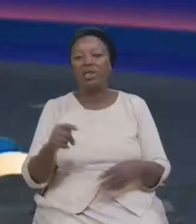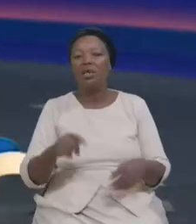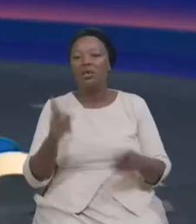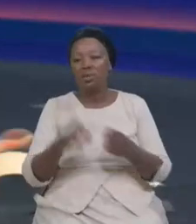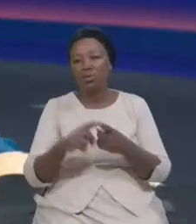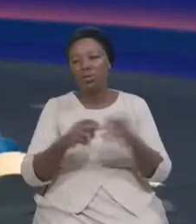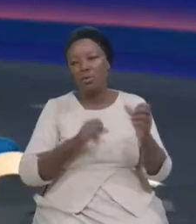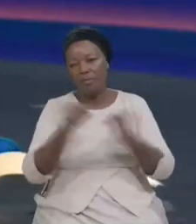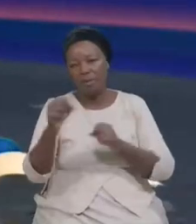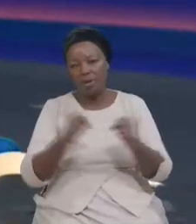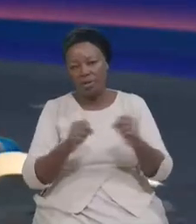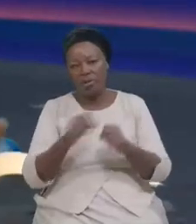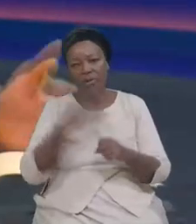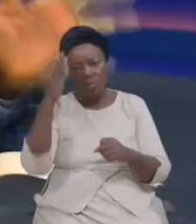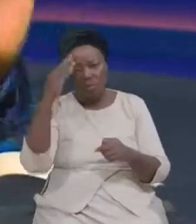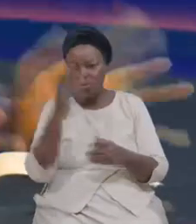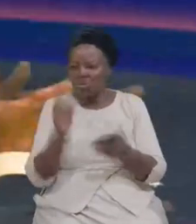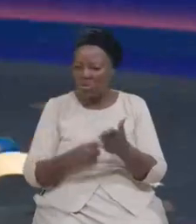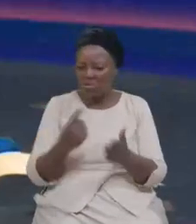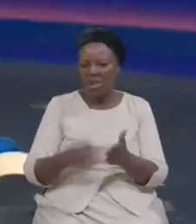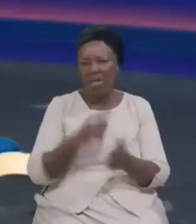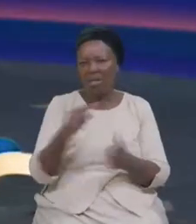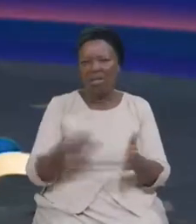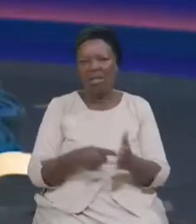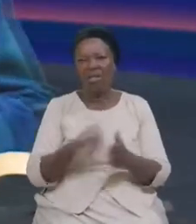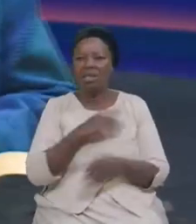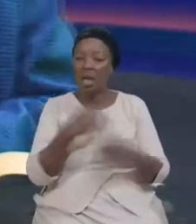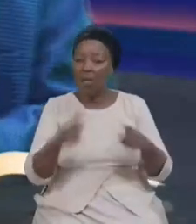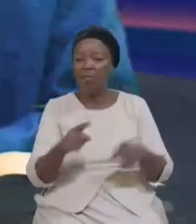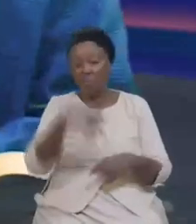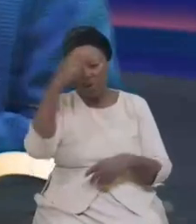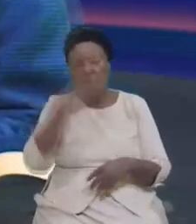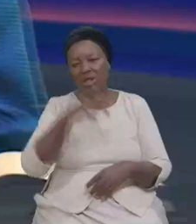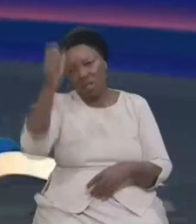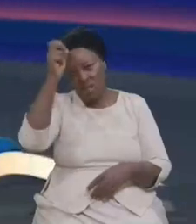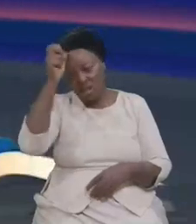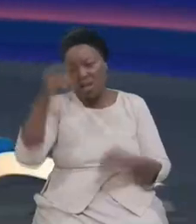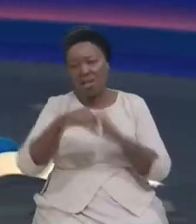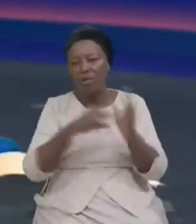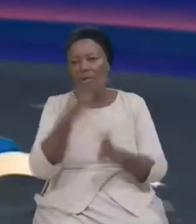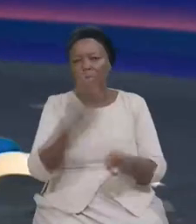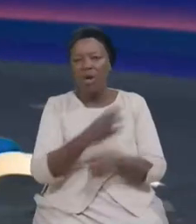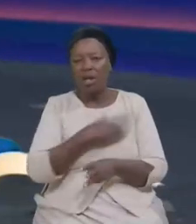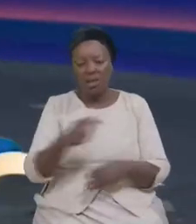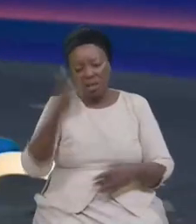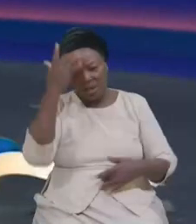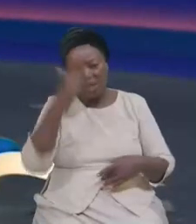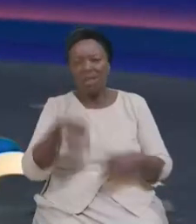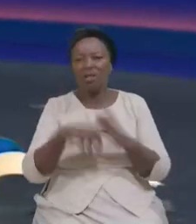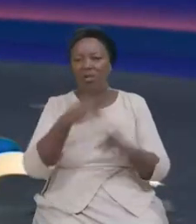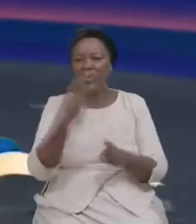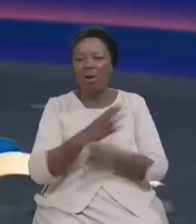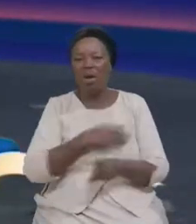les difficultés viennent. Et il y a un Satan dans le monde, et il y a des péchés dans le monde, il y a des situations particulières dans le